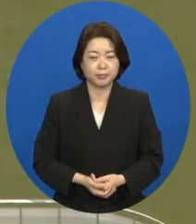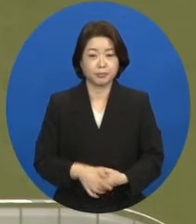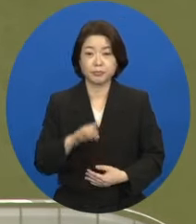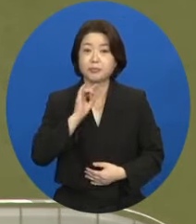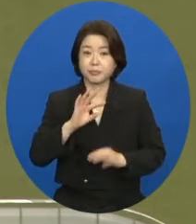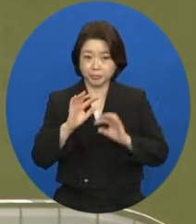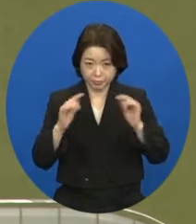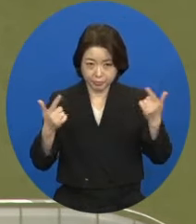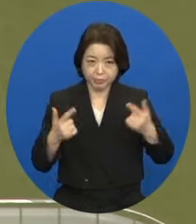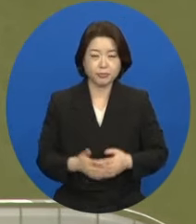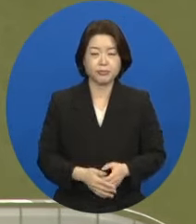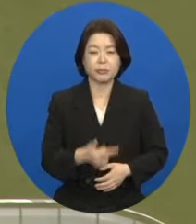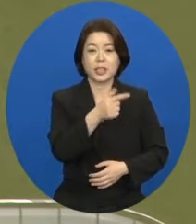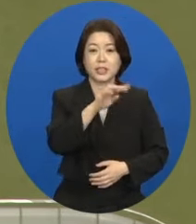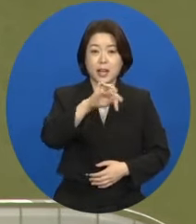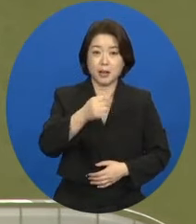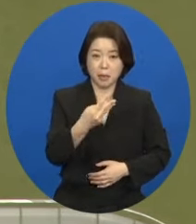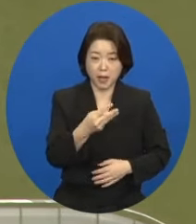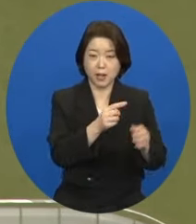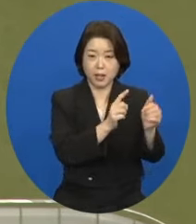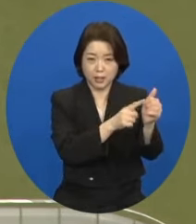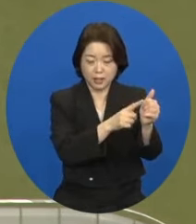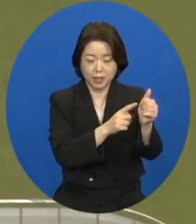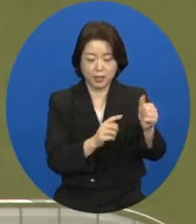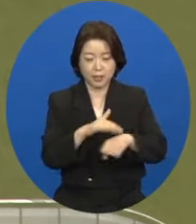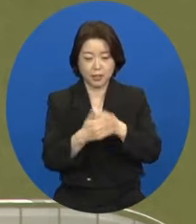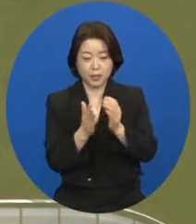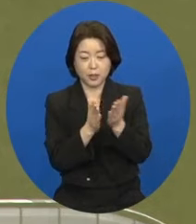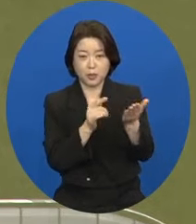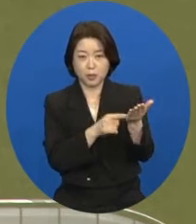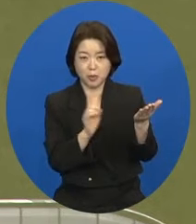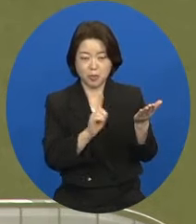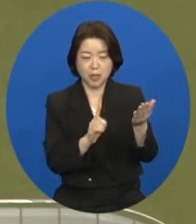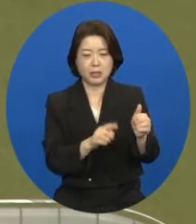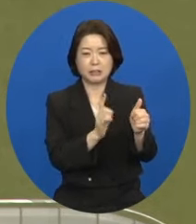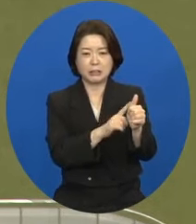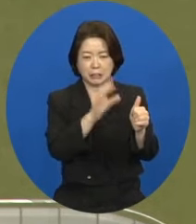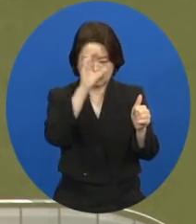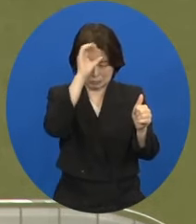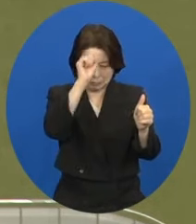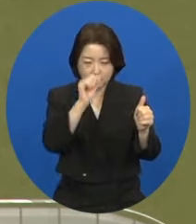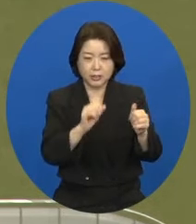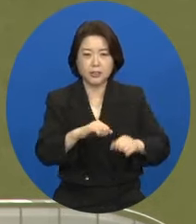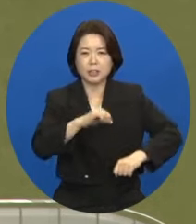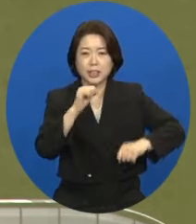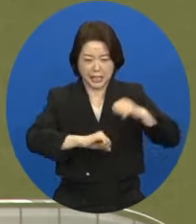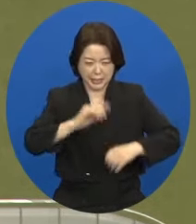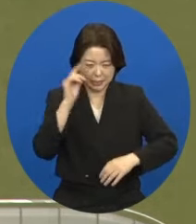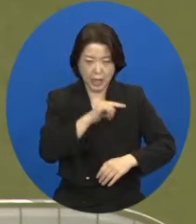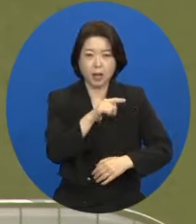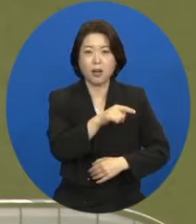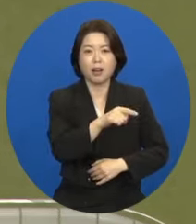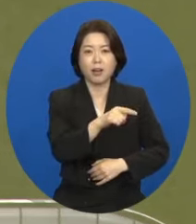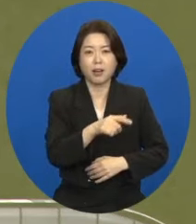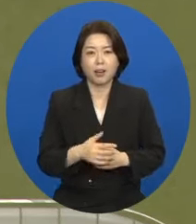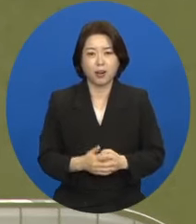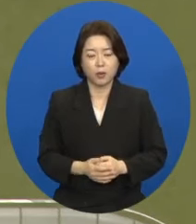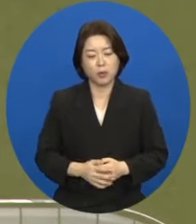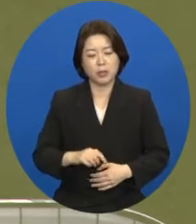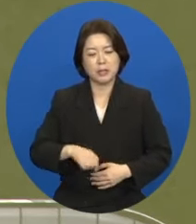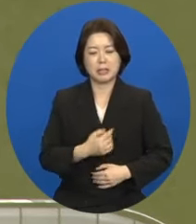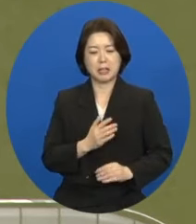이뿐만이 아니라 이 나발은 성경이 표현하기를 뭐라고 되어 있냐면 그는 고집이 세고 행실이 포악했다라고 했거든요. 그리고 굉장히